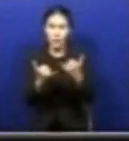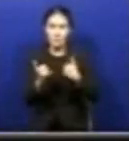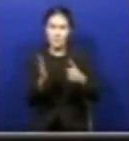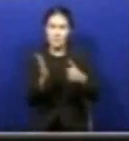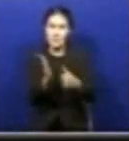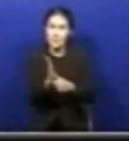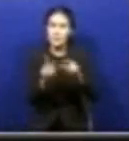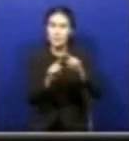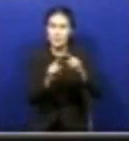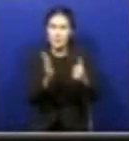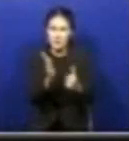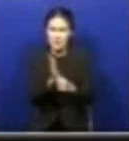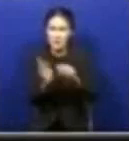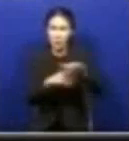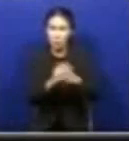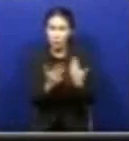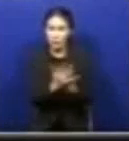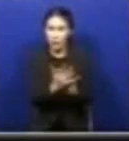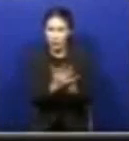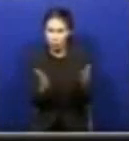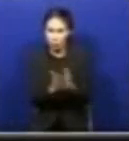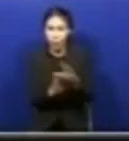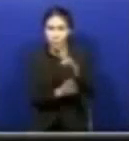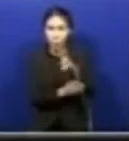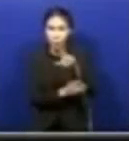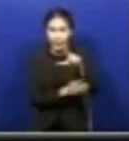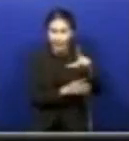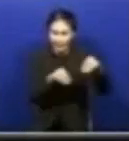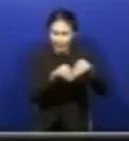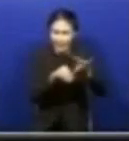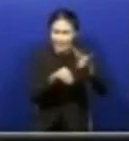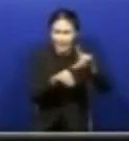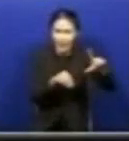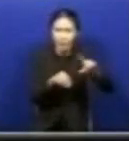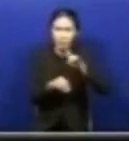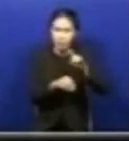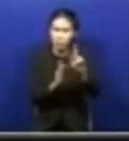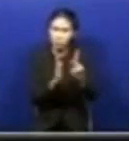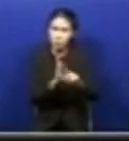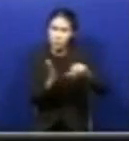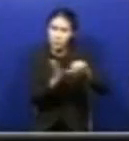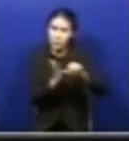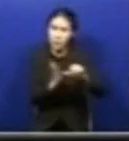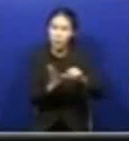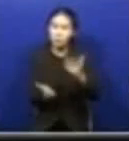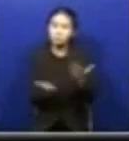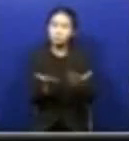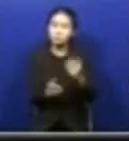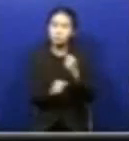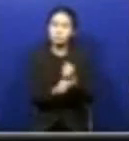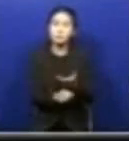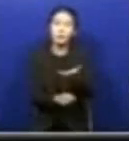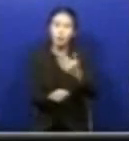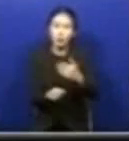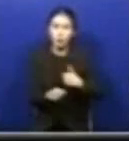ณะ6ล้านล้านจะเข้ามา7ล้านล้านหรือท่านจะไปแก้กฎหมายเพดานต่อไปก็เอาเถอะครับผมก็บอกแล้